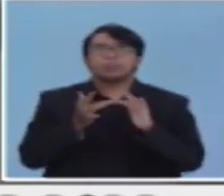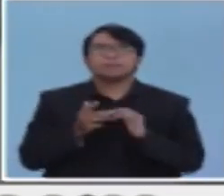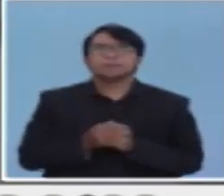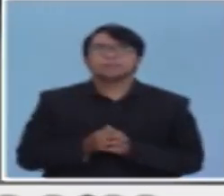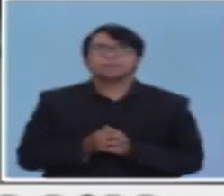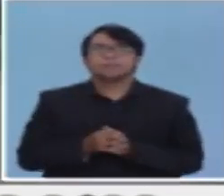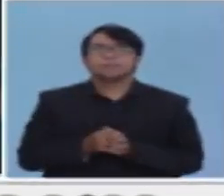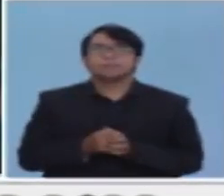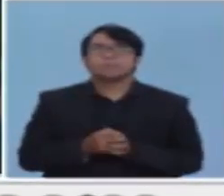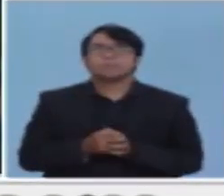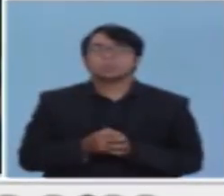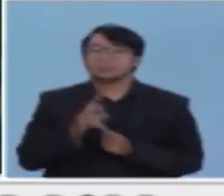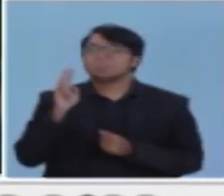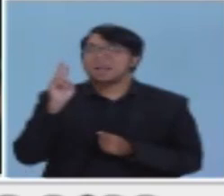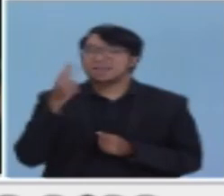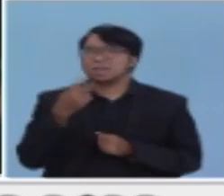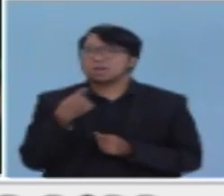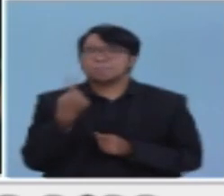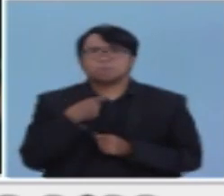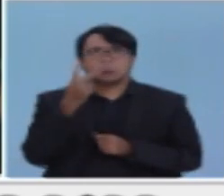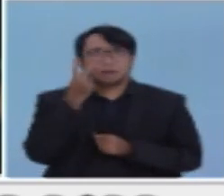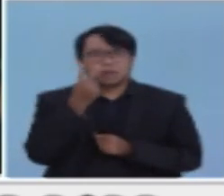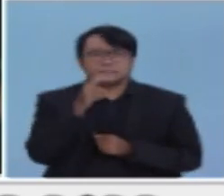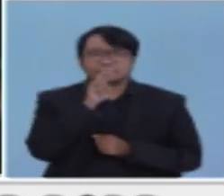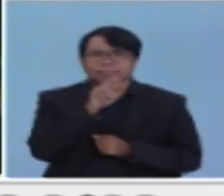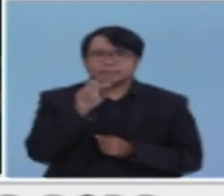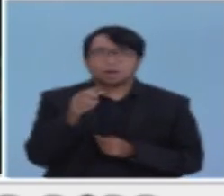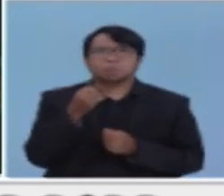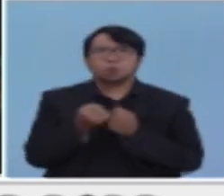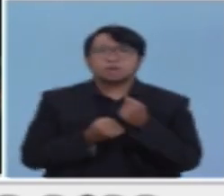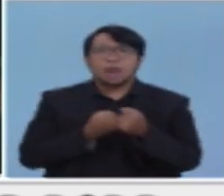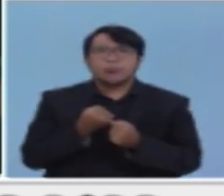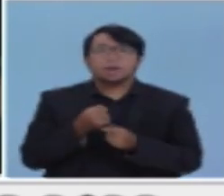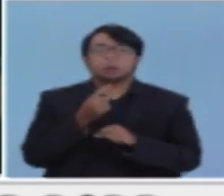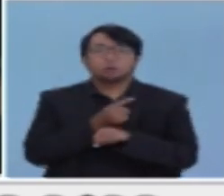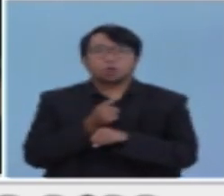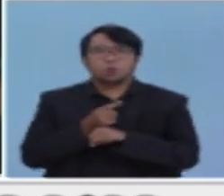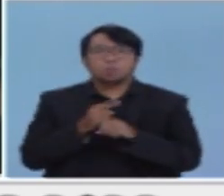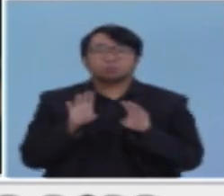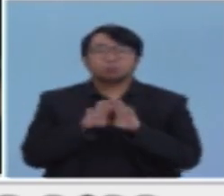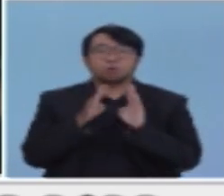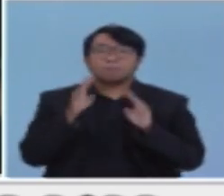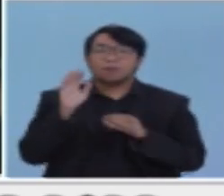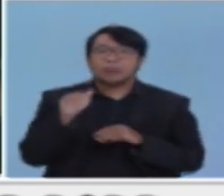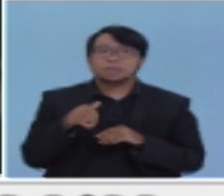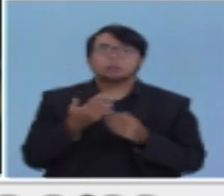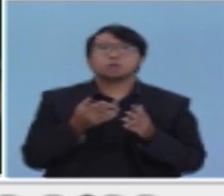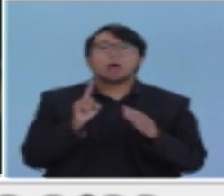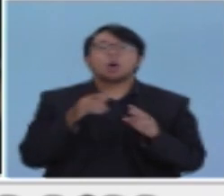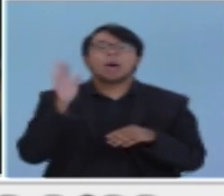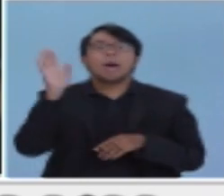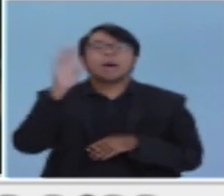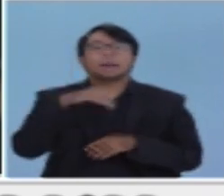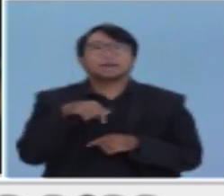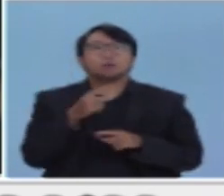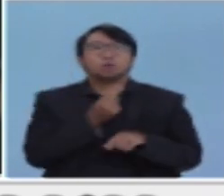kemarin Anda juga melakukan sidak ke toko-toko yang masih buka di Kota Bogor untuk hari ini. Bagaimana dengan toko-toko tersebut? Apakah masih ada